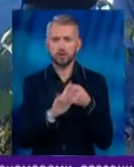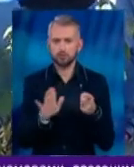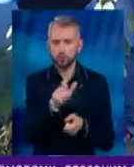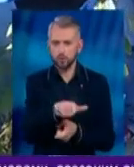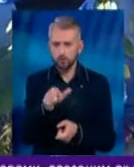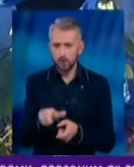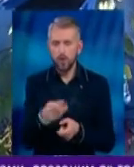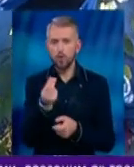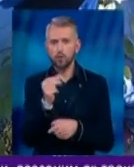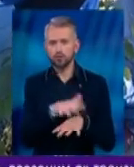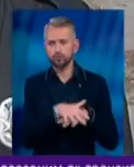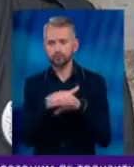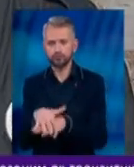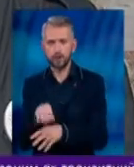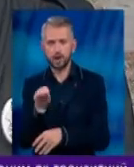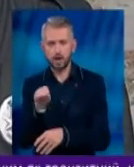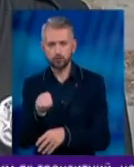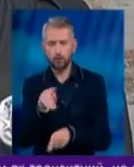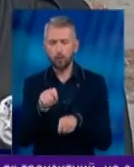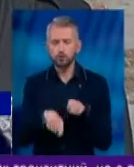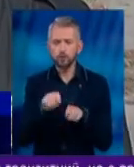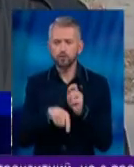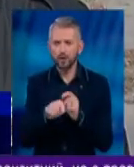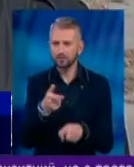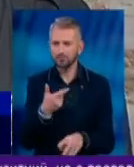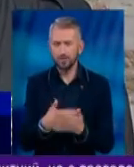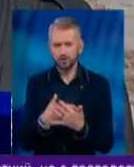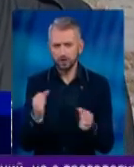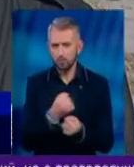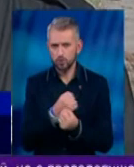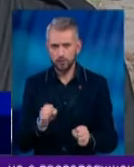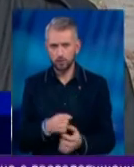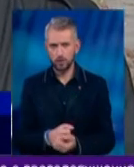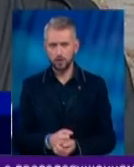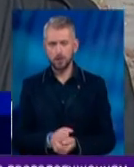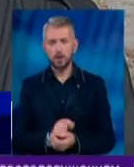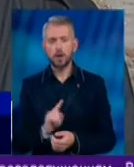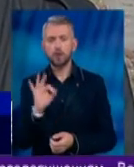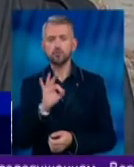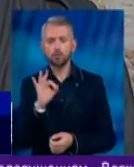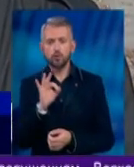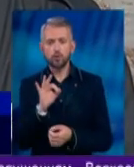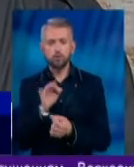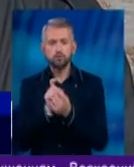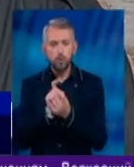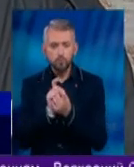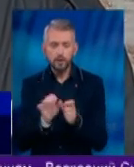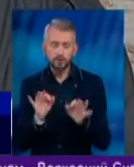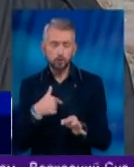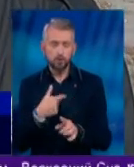карту. Контролювати такий процес майже неможливо. Ось щодо боротьби, звісно, ми це